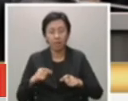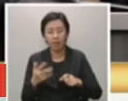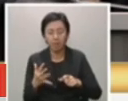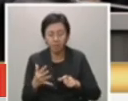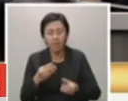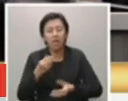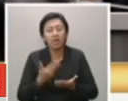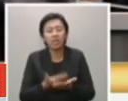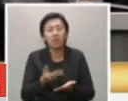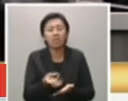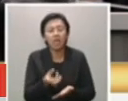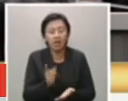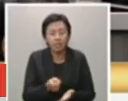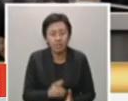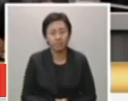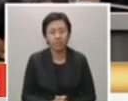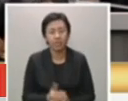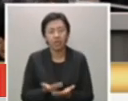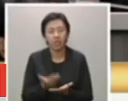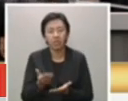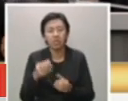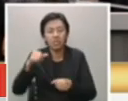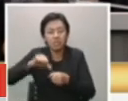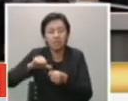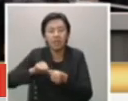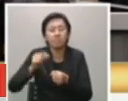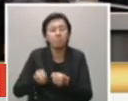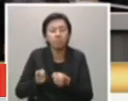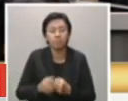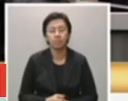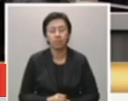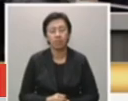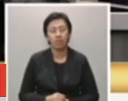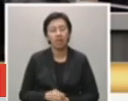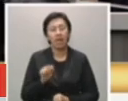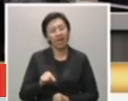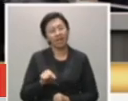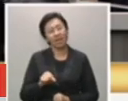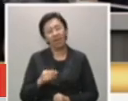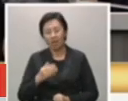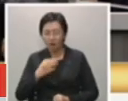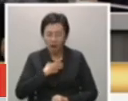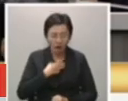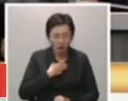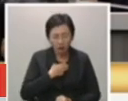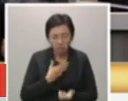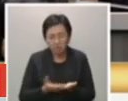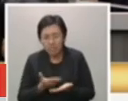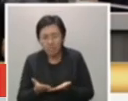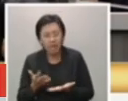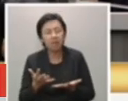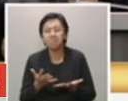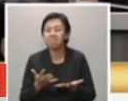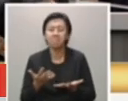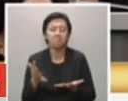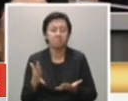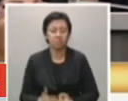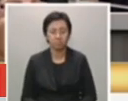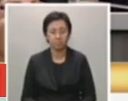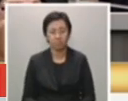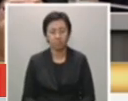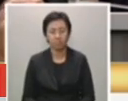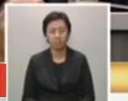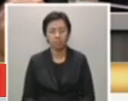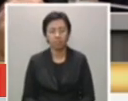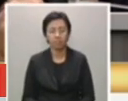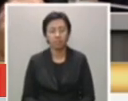าก็ต้องซื้อข้าวอยู่ดีไม่มีบัตรนี้มาเขาก็ต้องซื้อน้ำมันพืชอยู่ดีนี่คือการไม่เกิดแรงจูงใจทางเศรษฐกิจใหม่